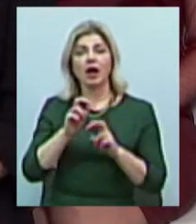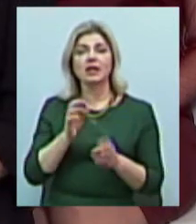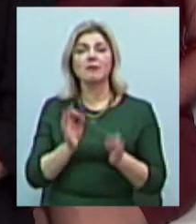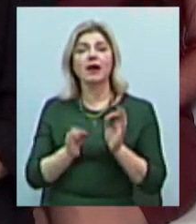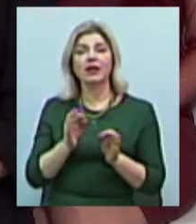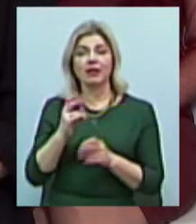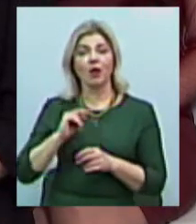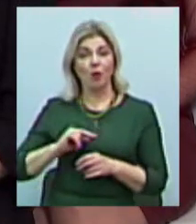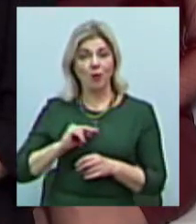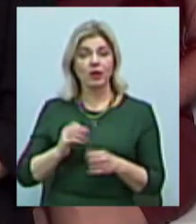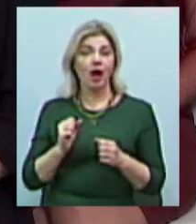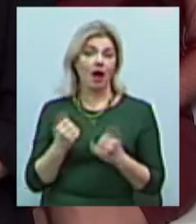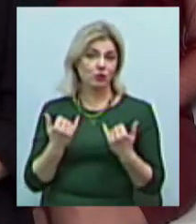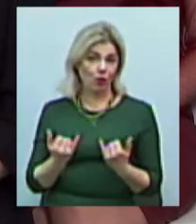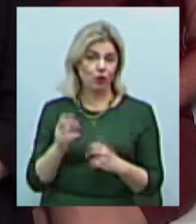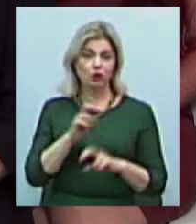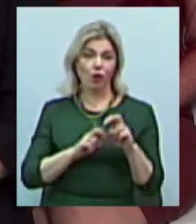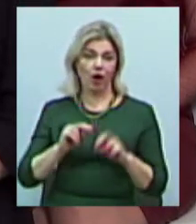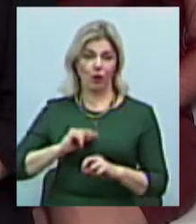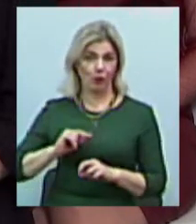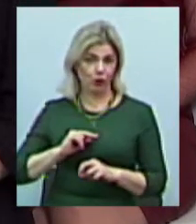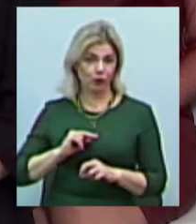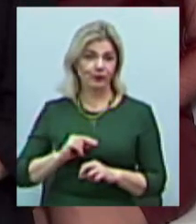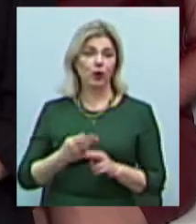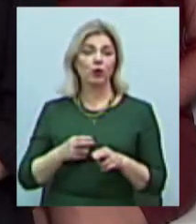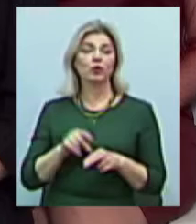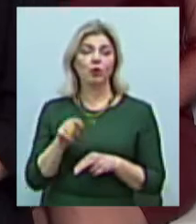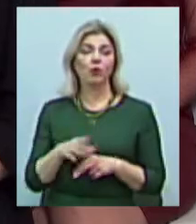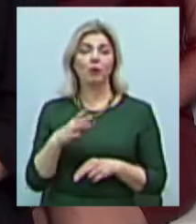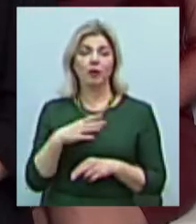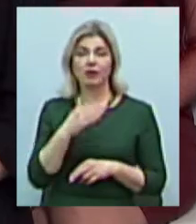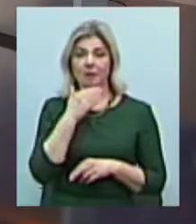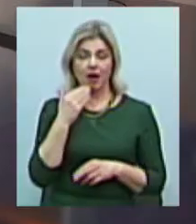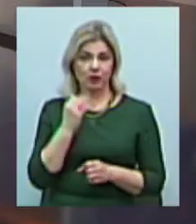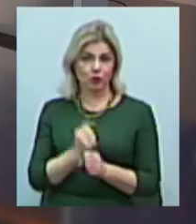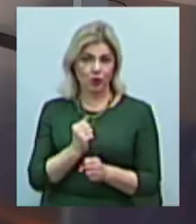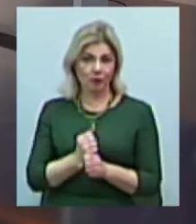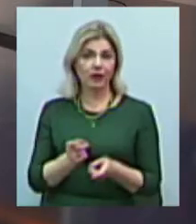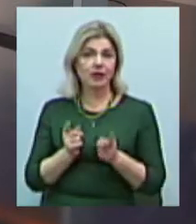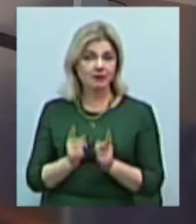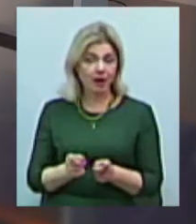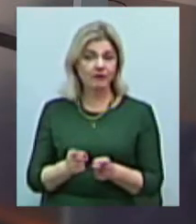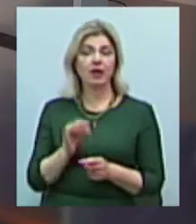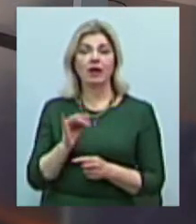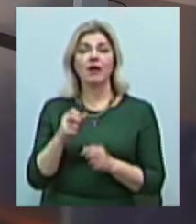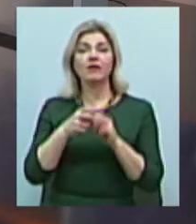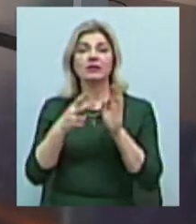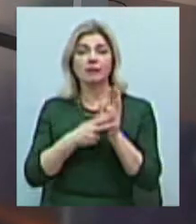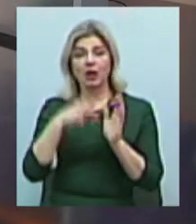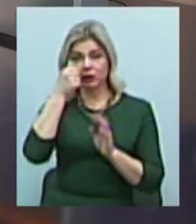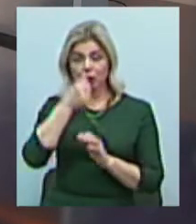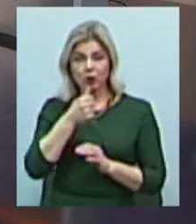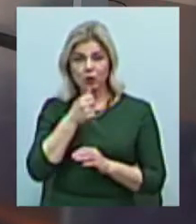сьогодні шукаю роботу. Тому було багато зроблено, насправді. Ми в 2018 році